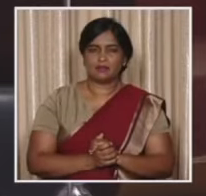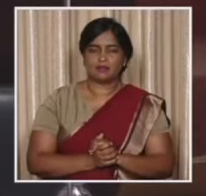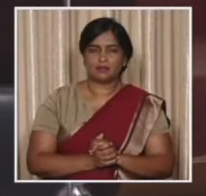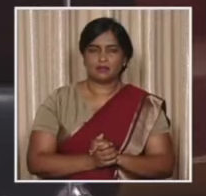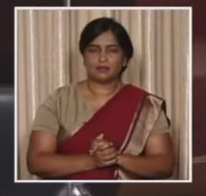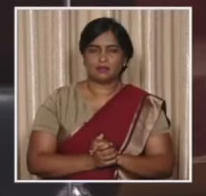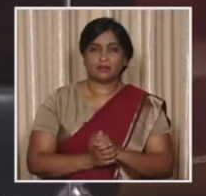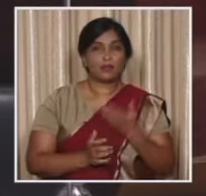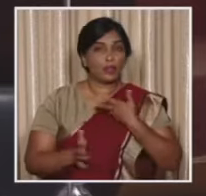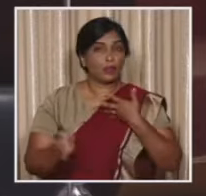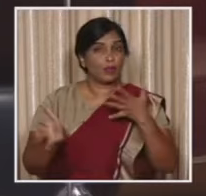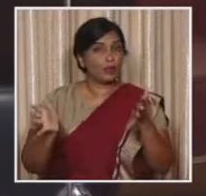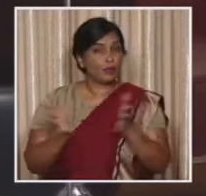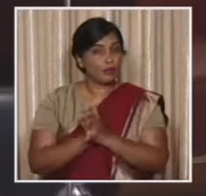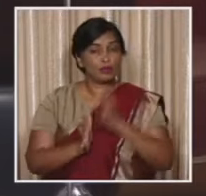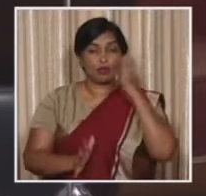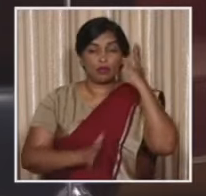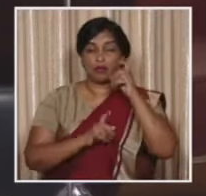Apitnya ke inno kita,